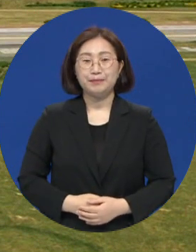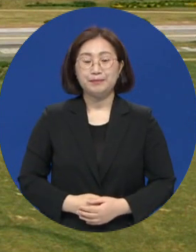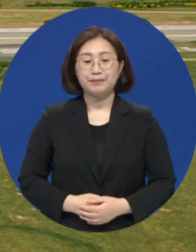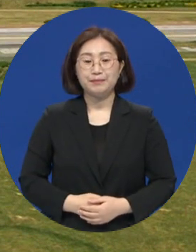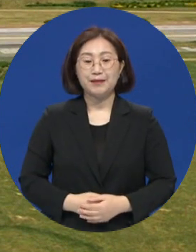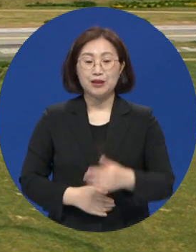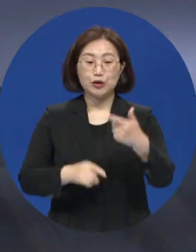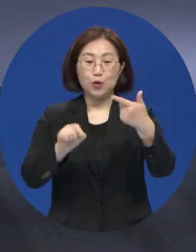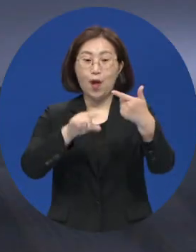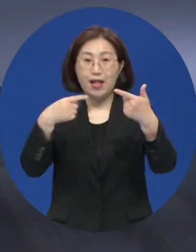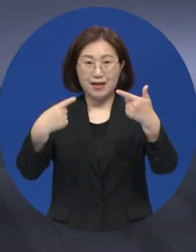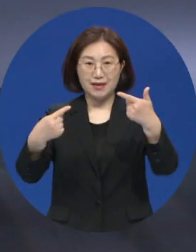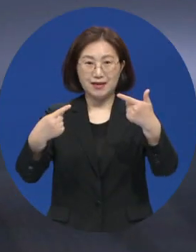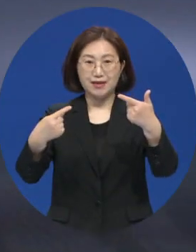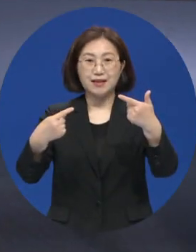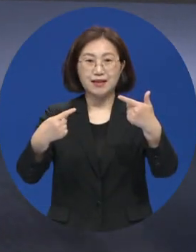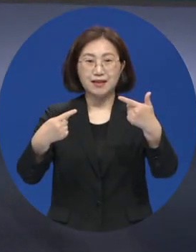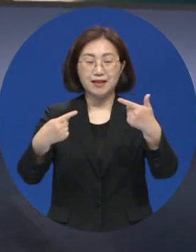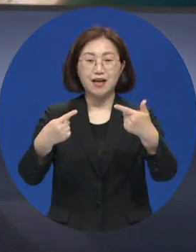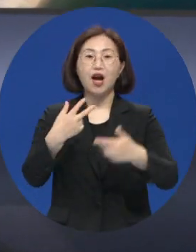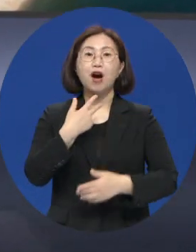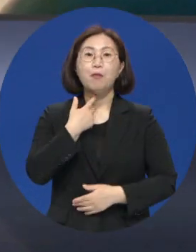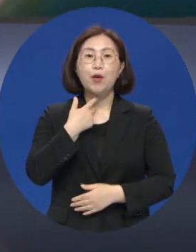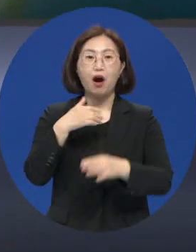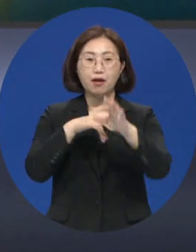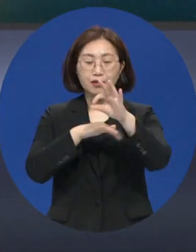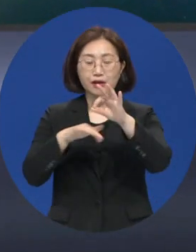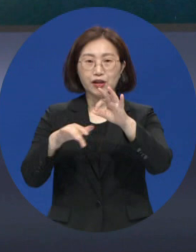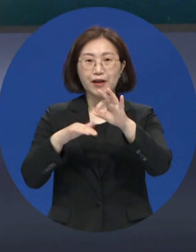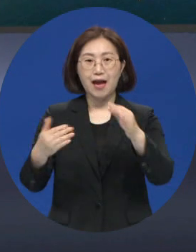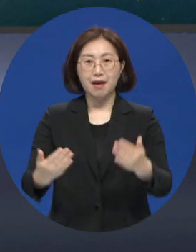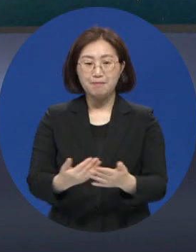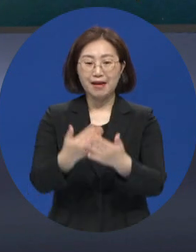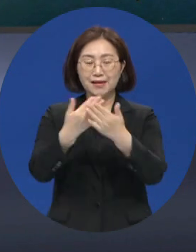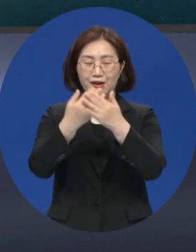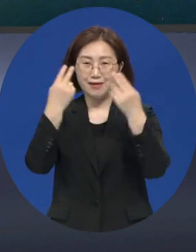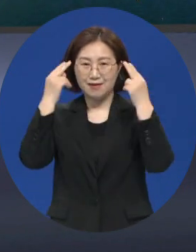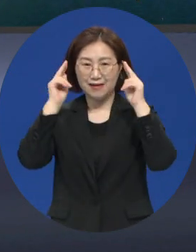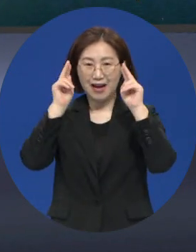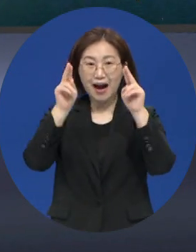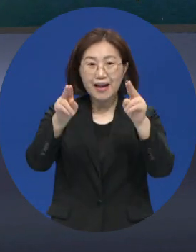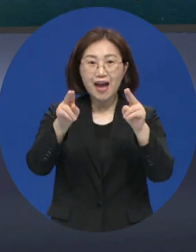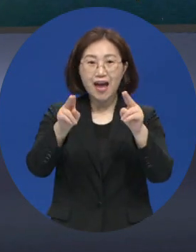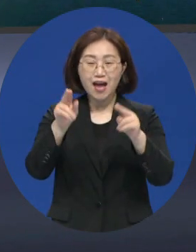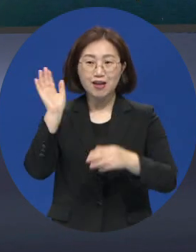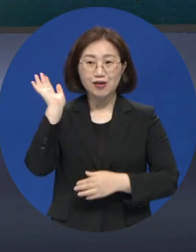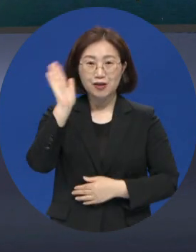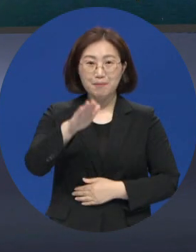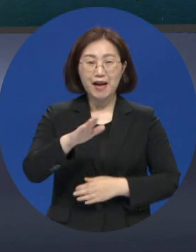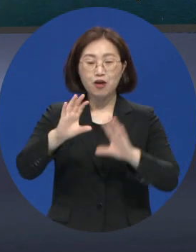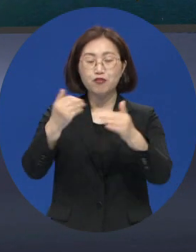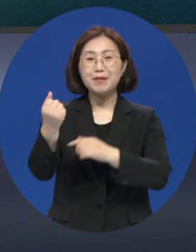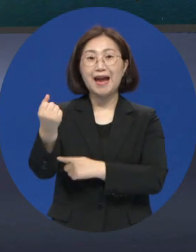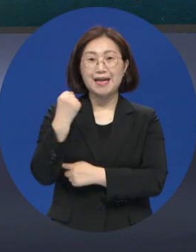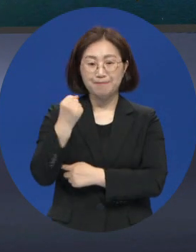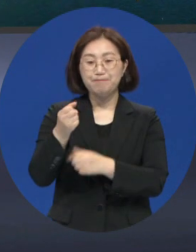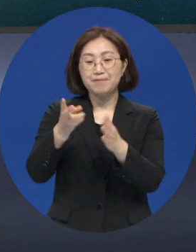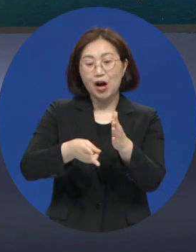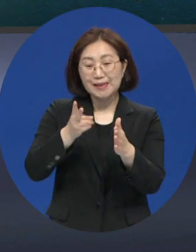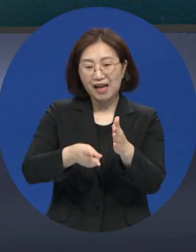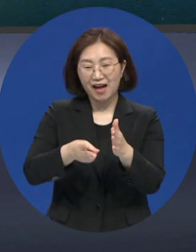다가오는 6월 1일 보령 서천 의 8절에 향해 가는 국민의 인 열차가